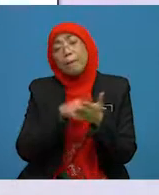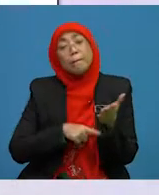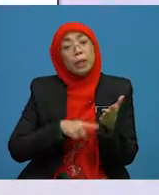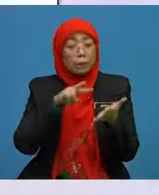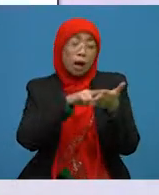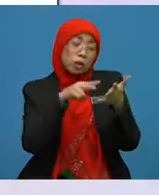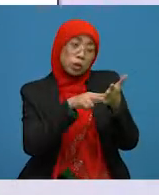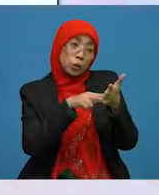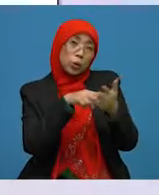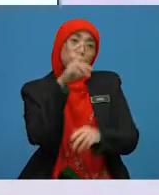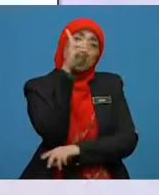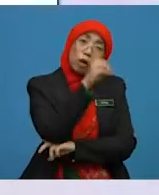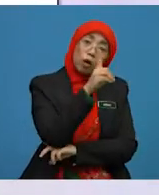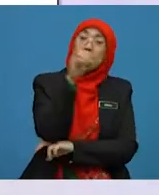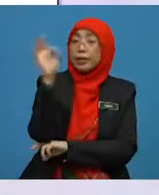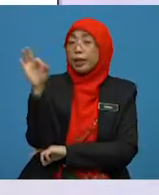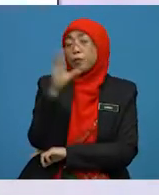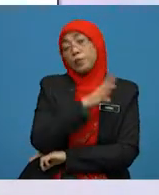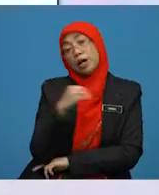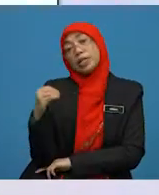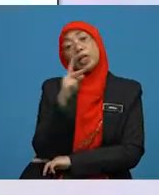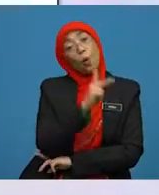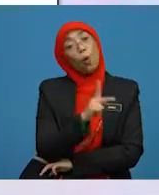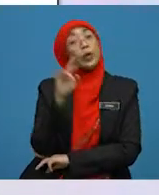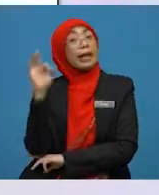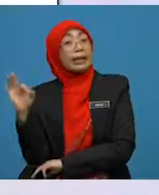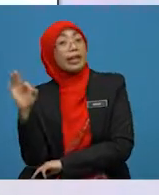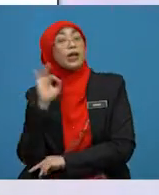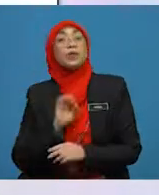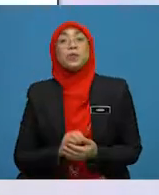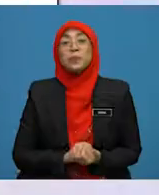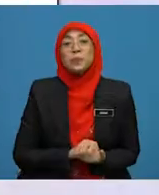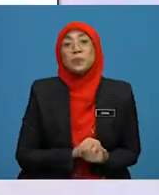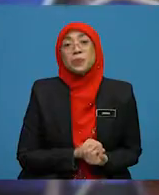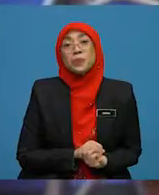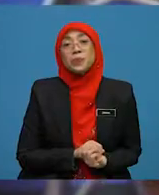dimaksudkan sebagai makna denotatif dan makna konotatif.